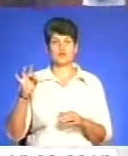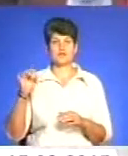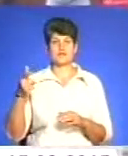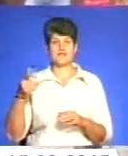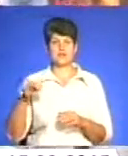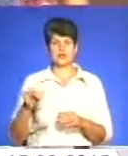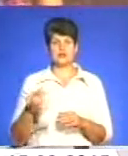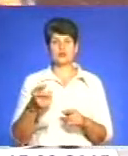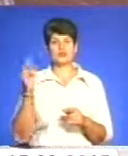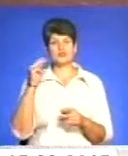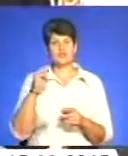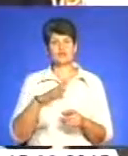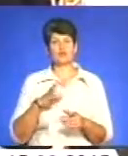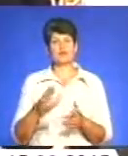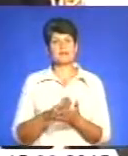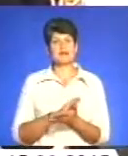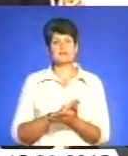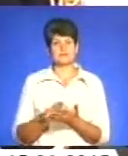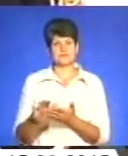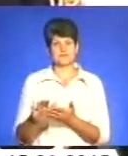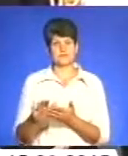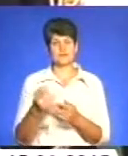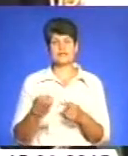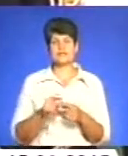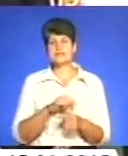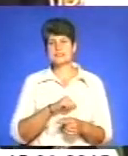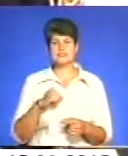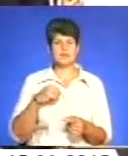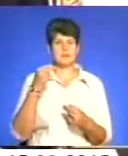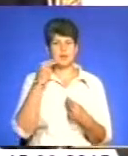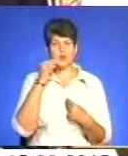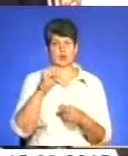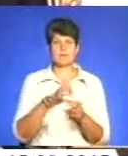кваліфікації безкоштовне. Это самый лучший проект